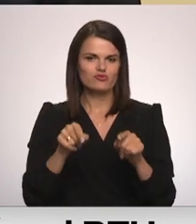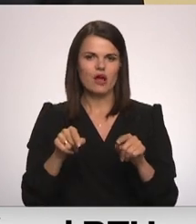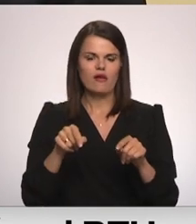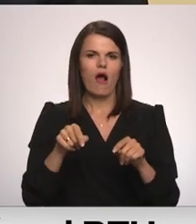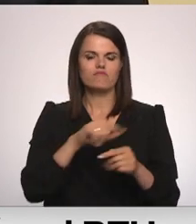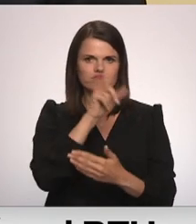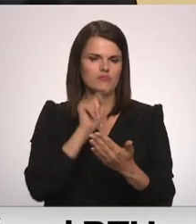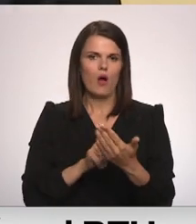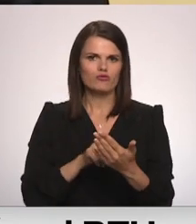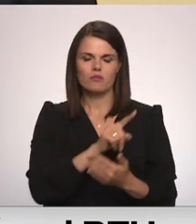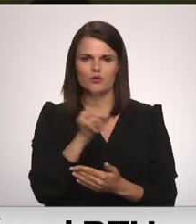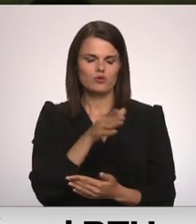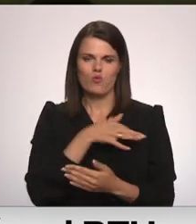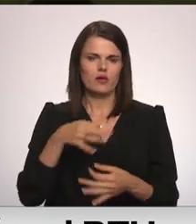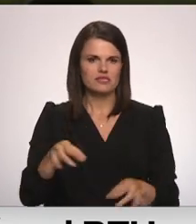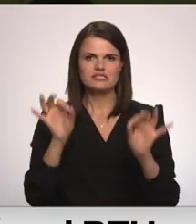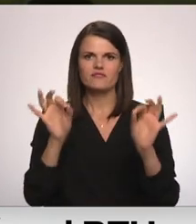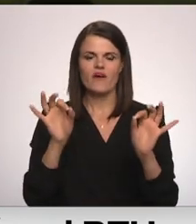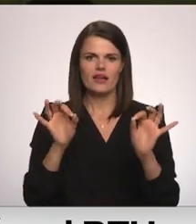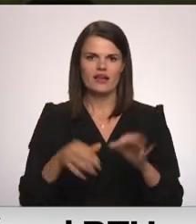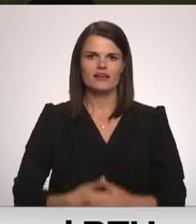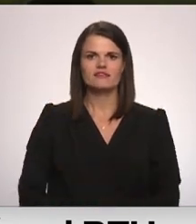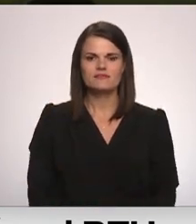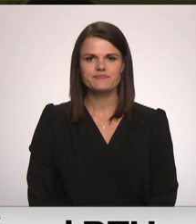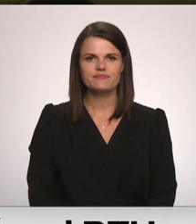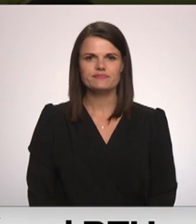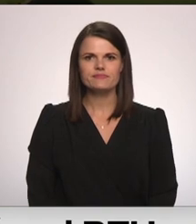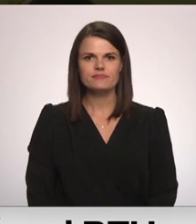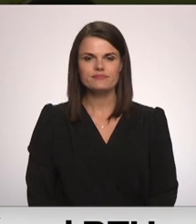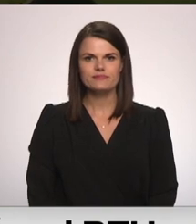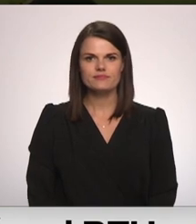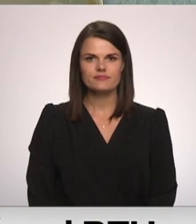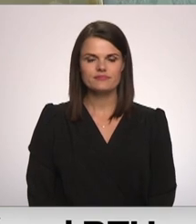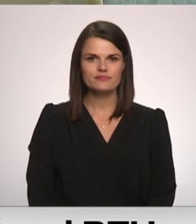jūrniecības jautājumā, ir absolūti nozīmīgs. Vita Anstrate, Pēters Barkevičs un Ingus Graudiņš, Latvijas Televīzija.